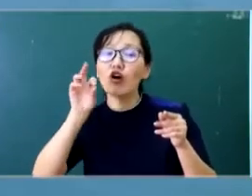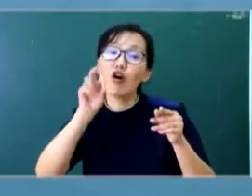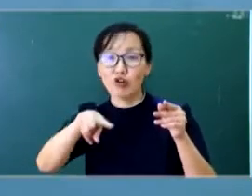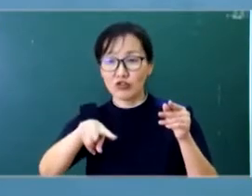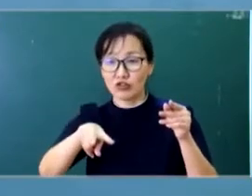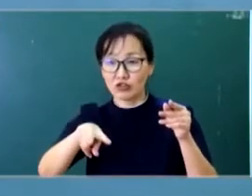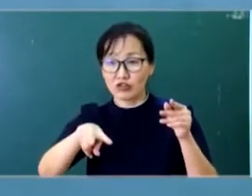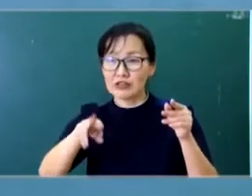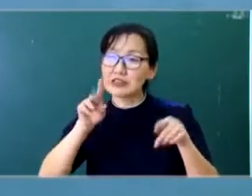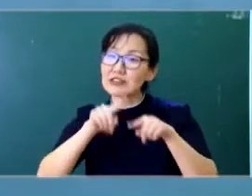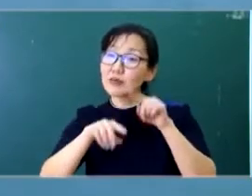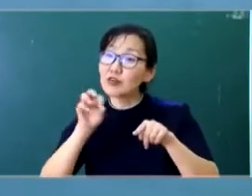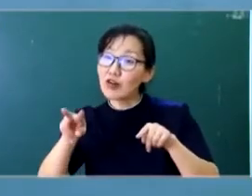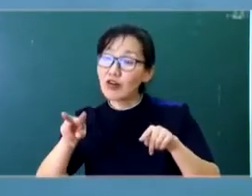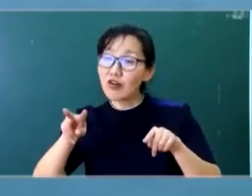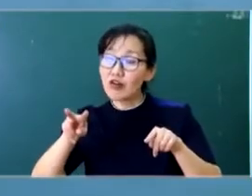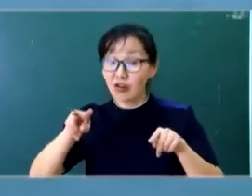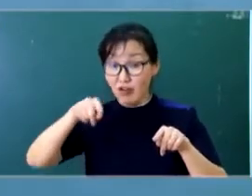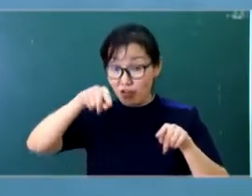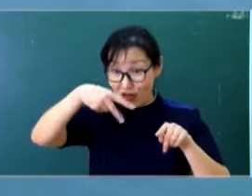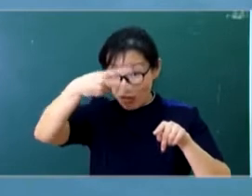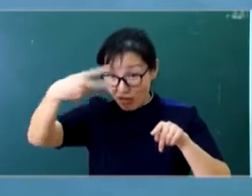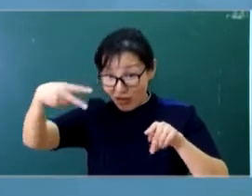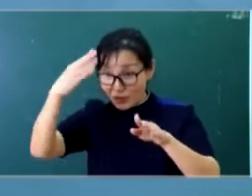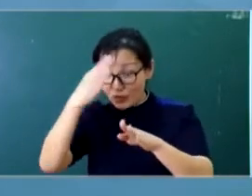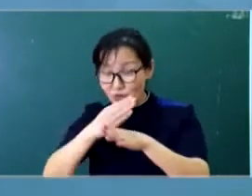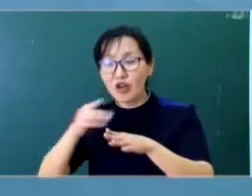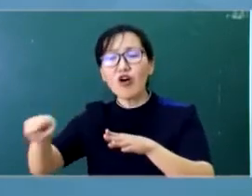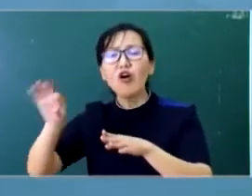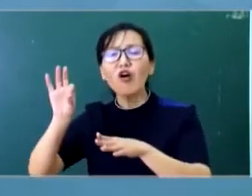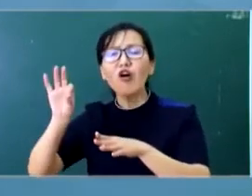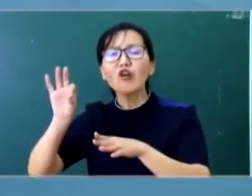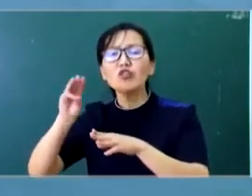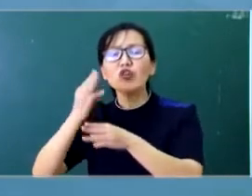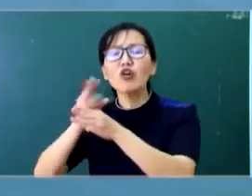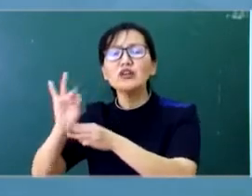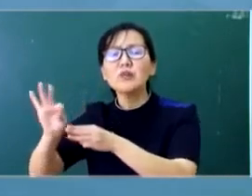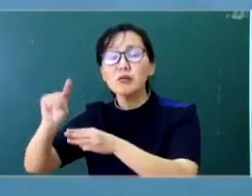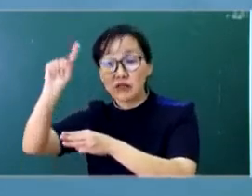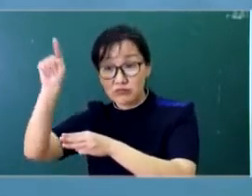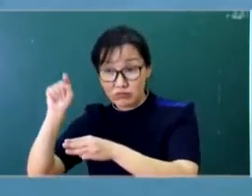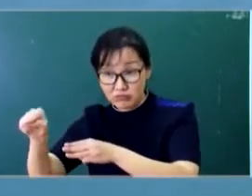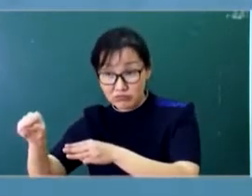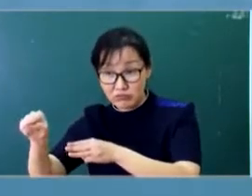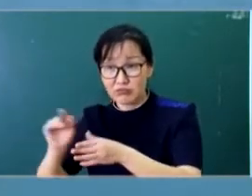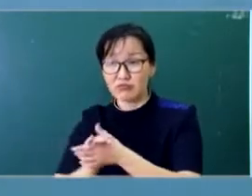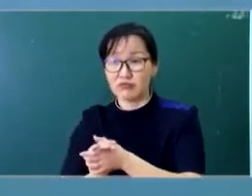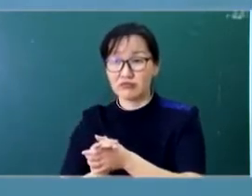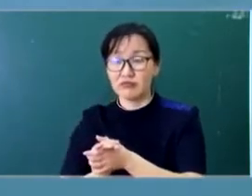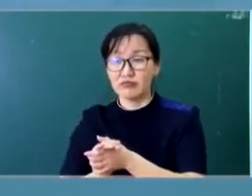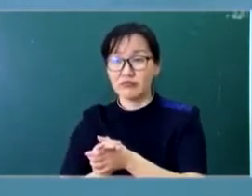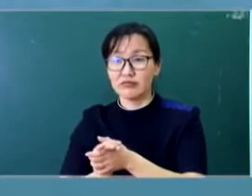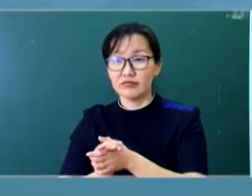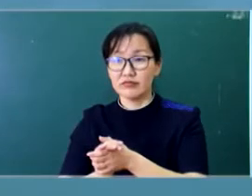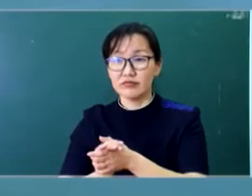нар хардаг. За, арын орны цифр маань 2 байгаа. За, энийг дугуулчи. Арын орны цифр маань 2 байна.